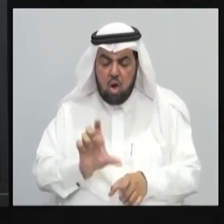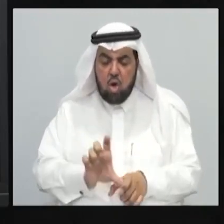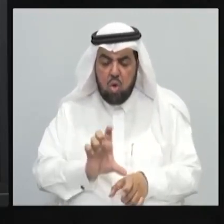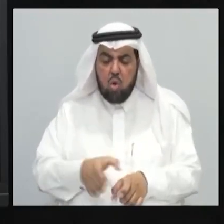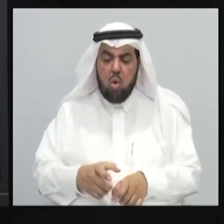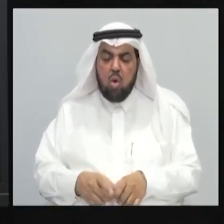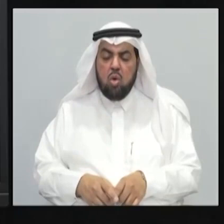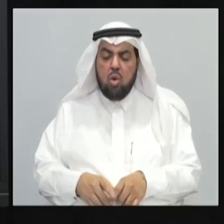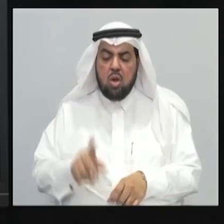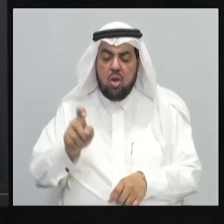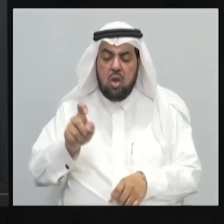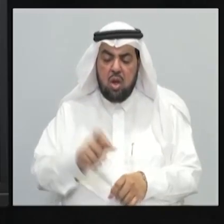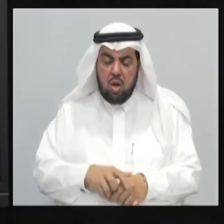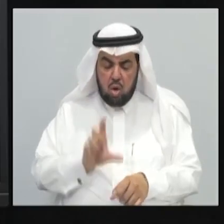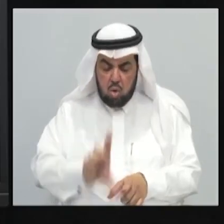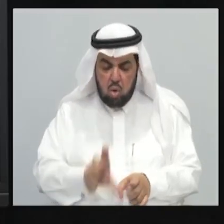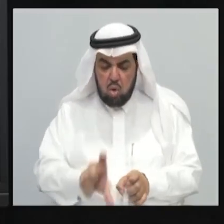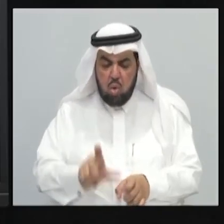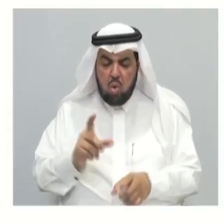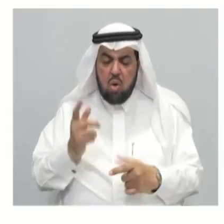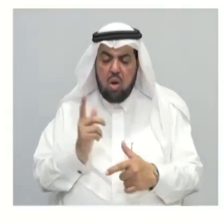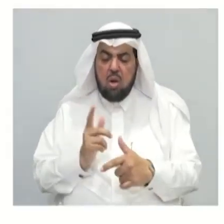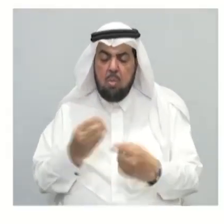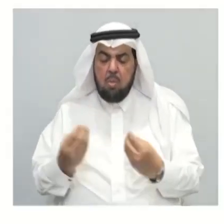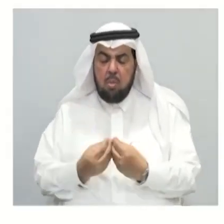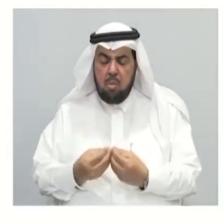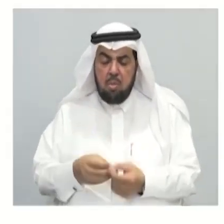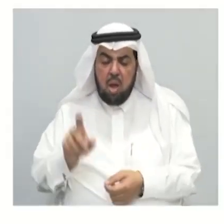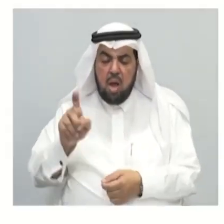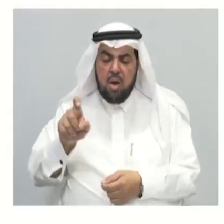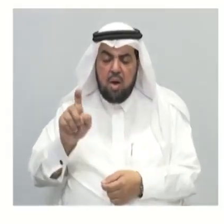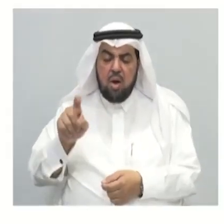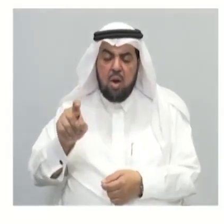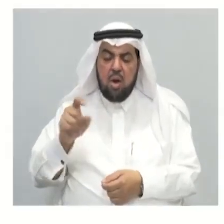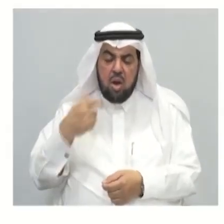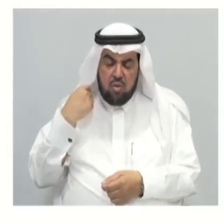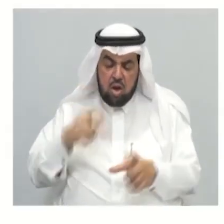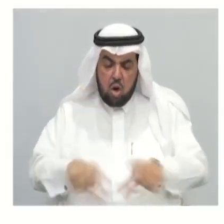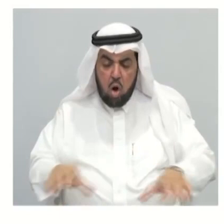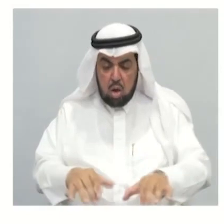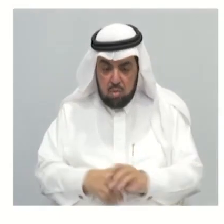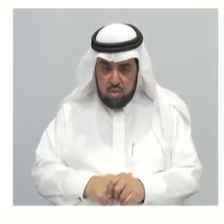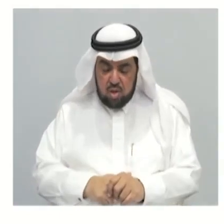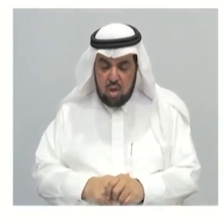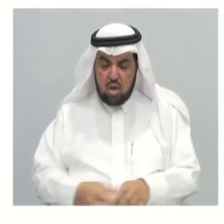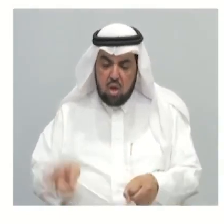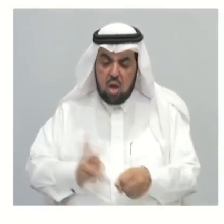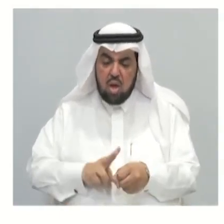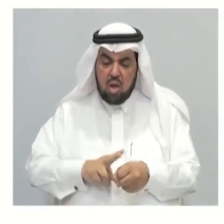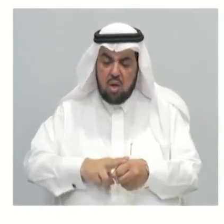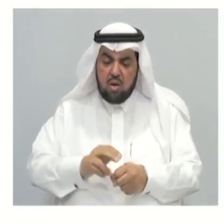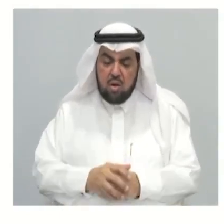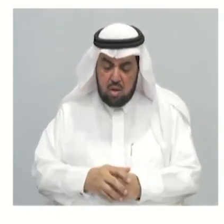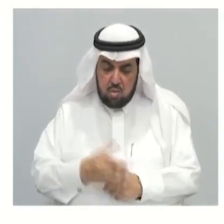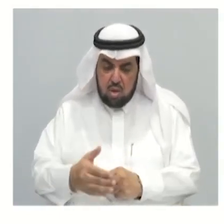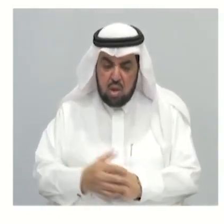زائد دي كنترول زائد دي في لوحه المفاتيح ليقوم بتكرار هذا العنصر بعد